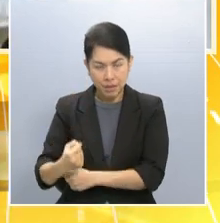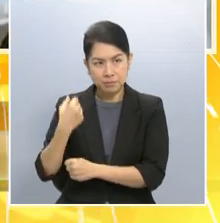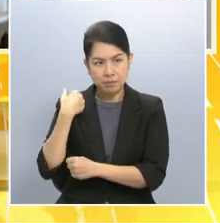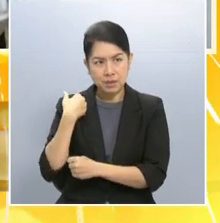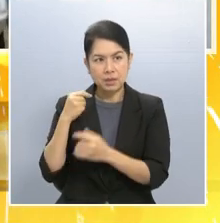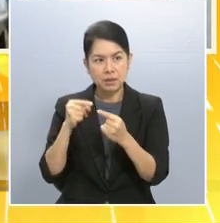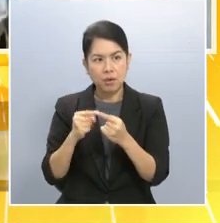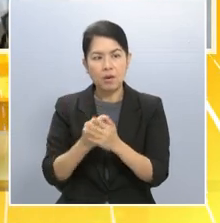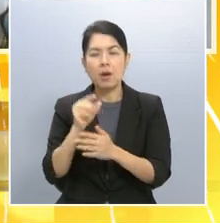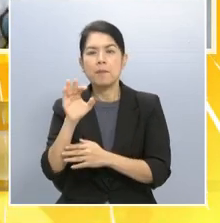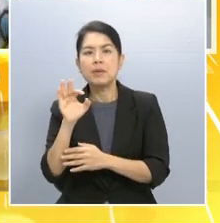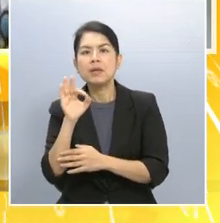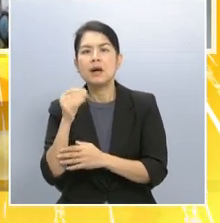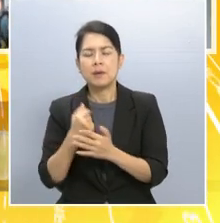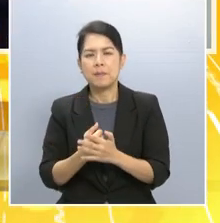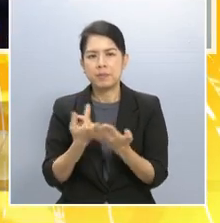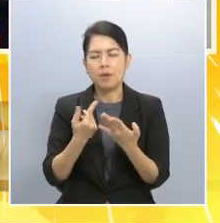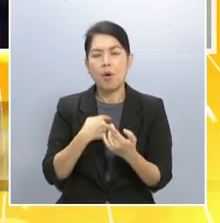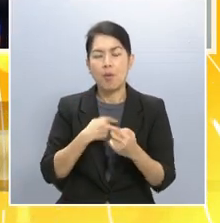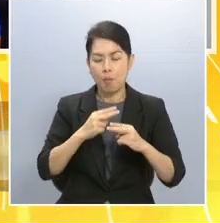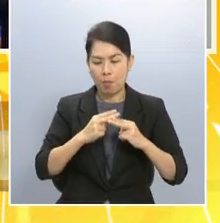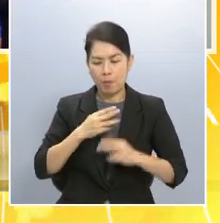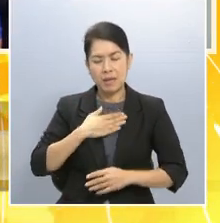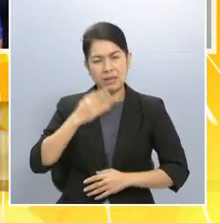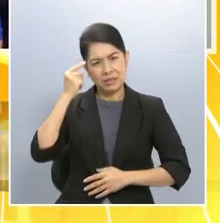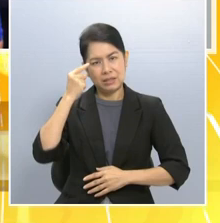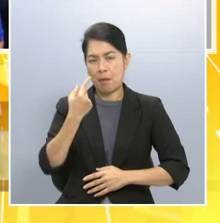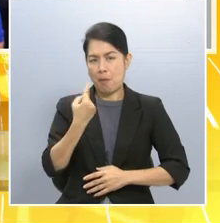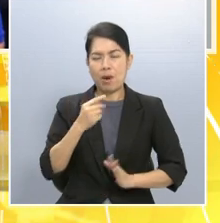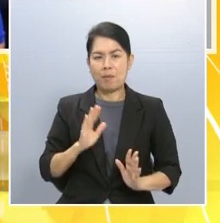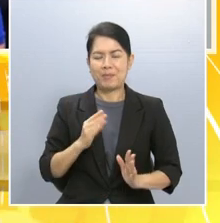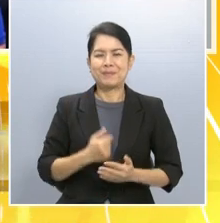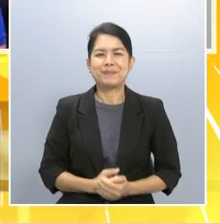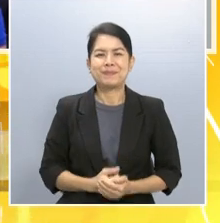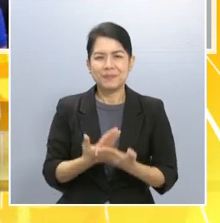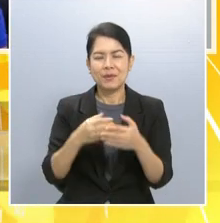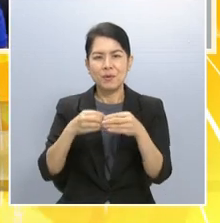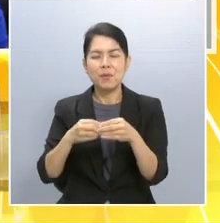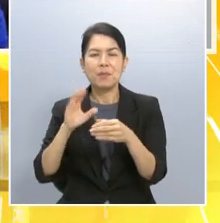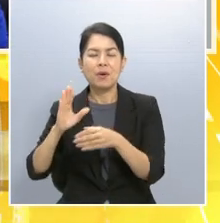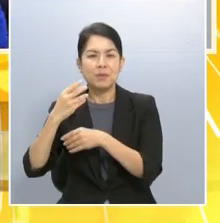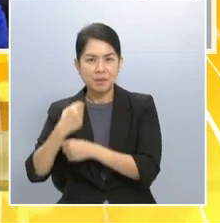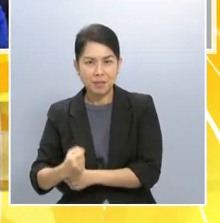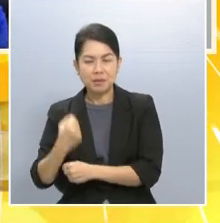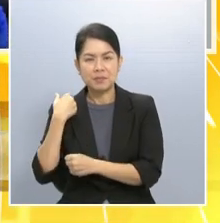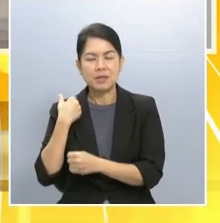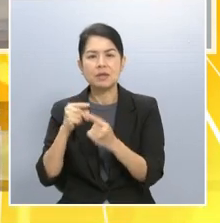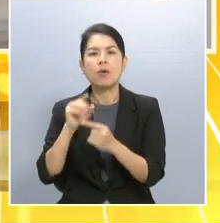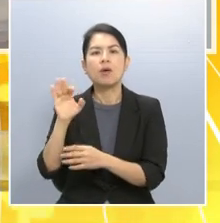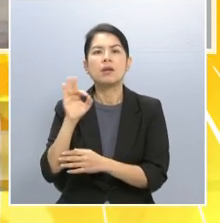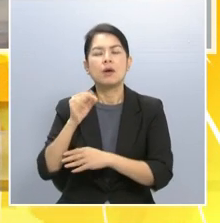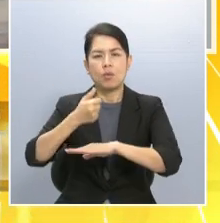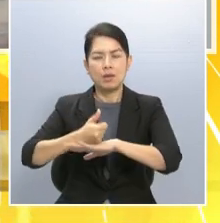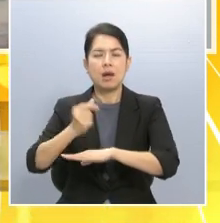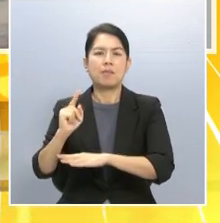นี่คิดไปเองคุณกรอย่าว่ากันนะผมคิดไปเองคือศิลปะกรกฎาคมอันเนื่องมาจากคุณสุรินทร์